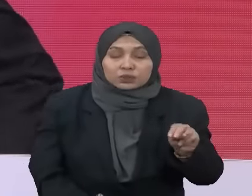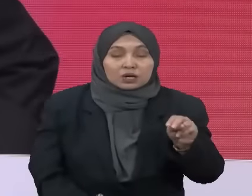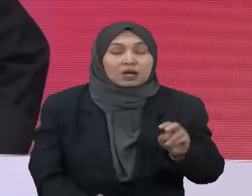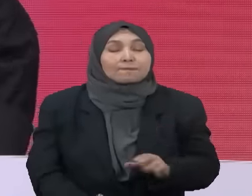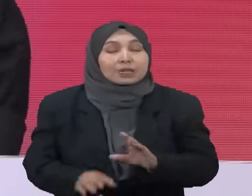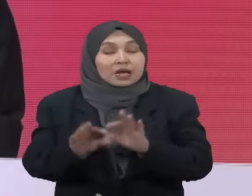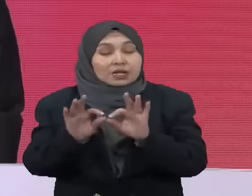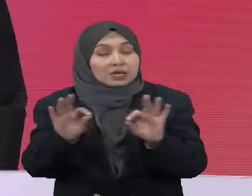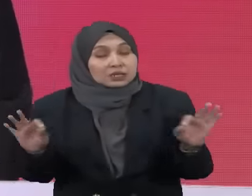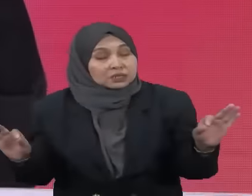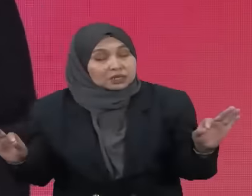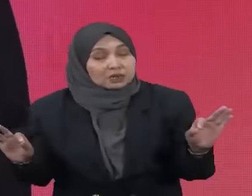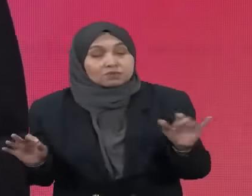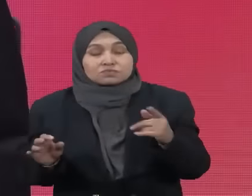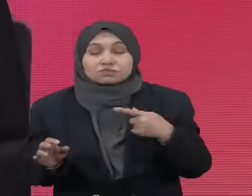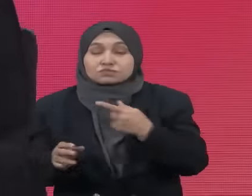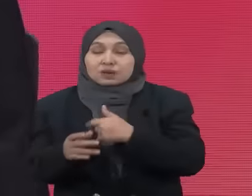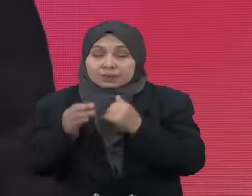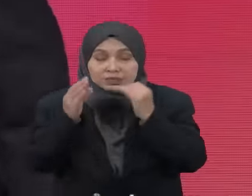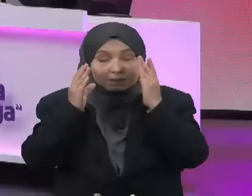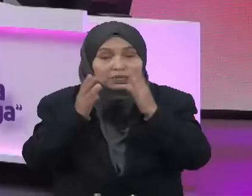ni, izinkan untuk saya berdiri.